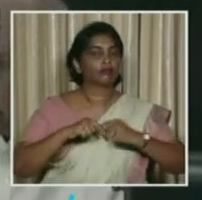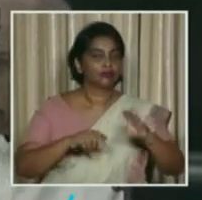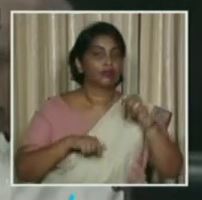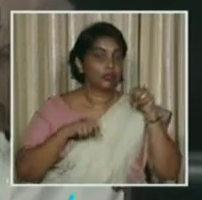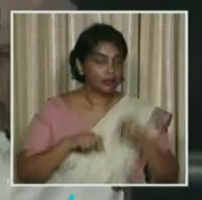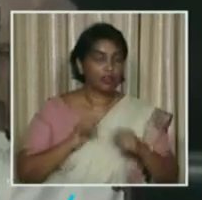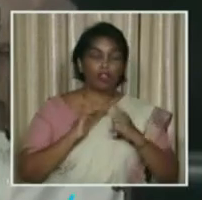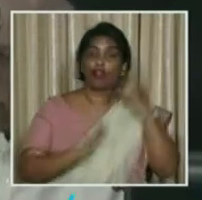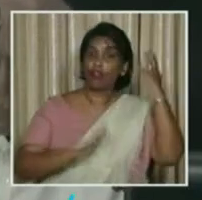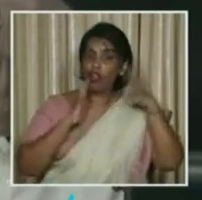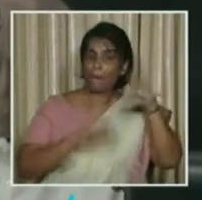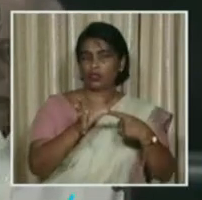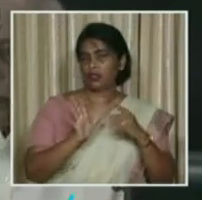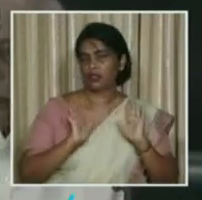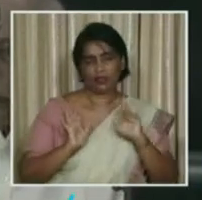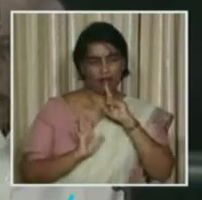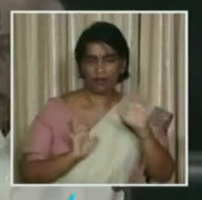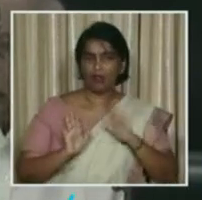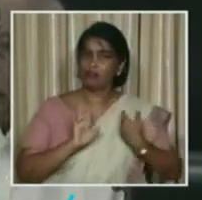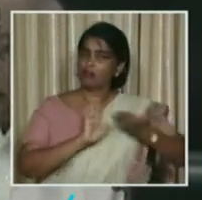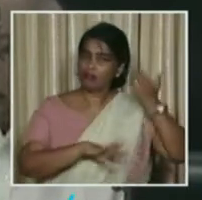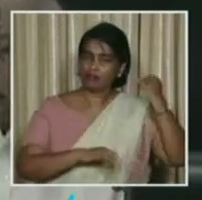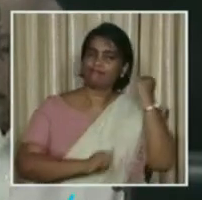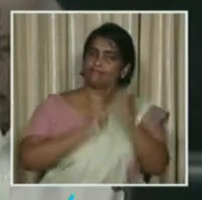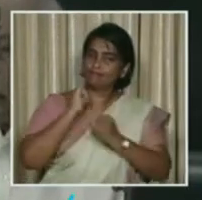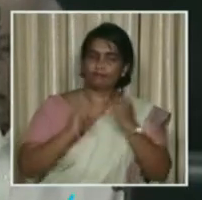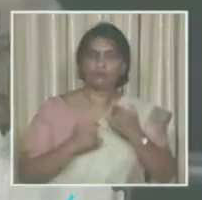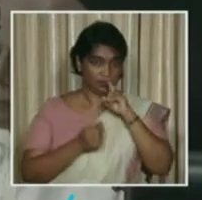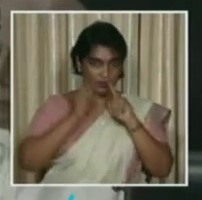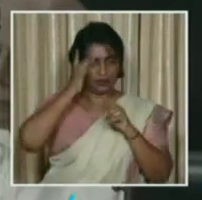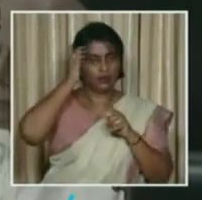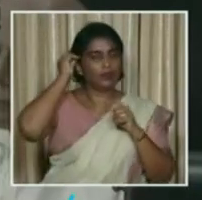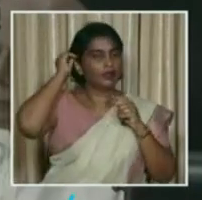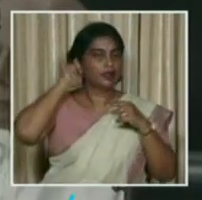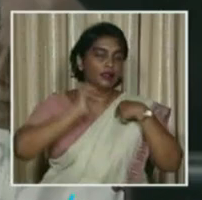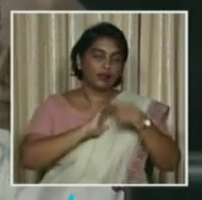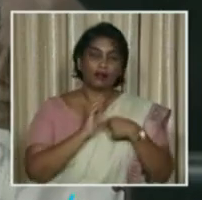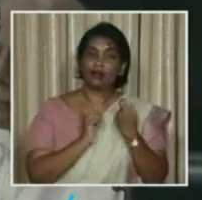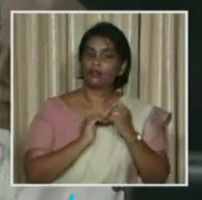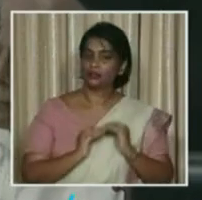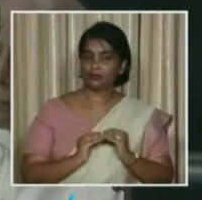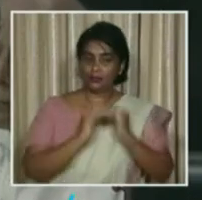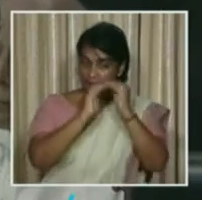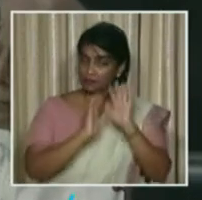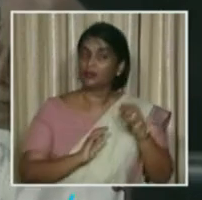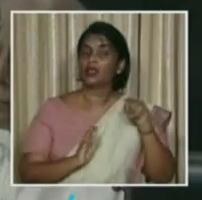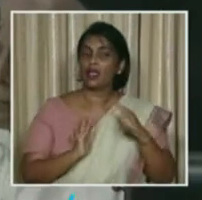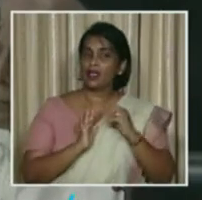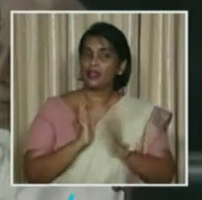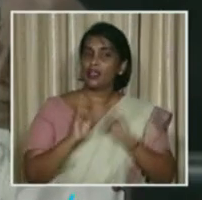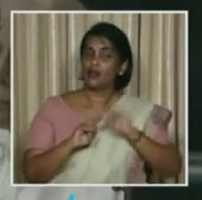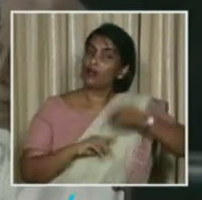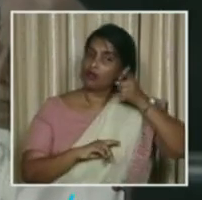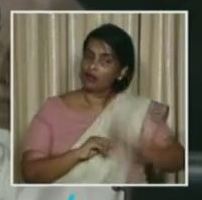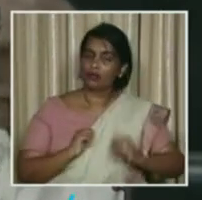දැන් ජාත්‍යන්තරයෙන් පිළි අරගෙන තියෙනවා. අතීතයේ විවේචන කිරීම මගේ කාර්යය නෙමෙයි. රටේ ආර්ථික ගොඩනැගීම සඳහා IMF